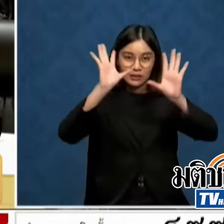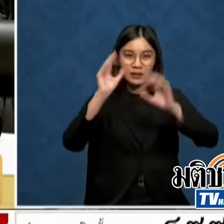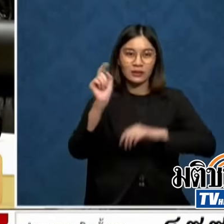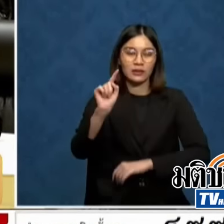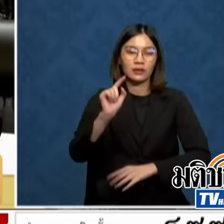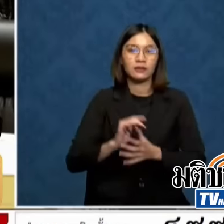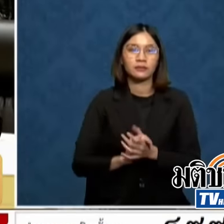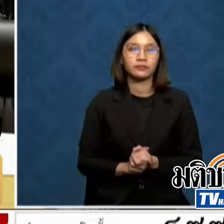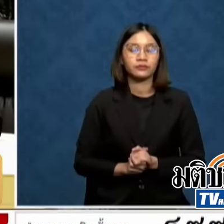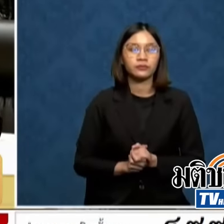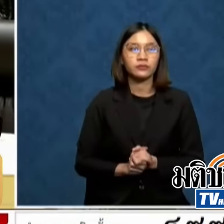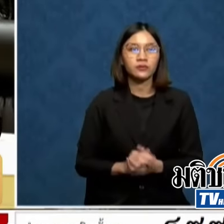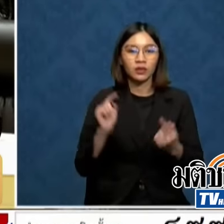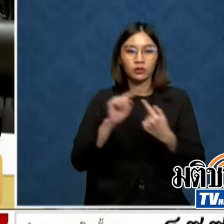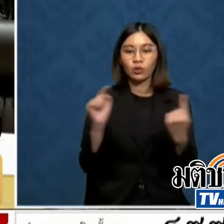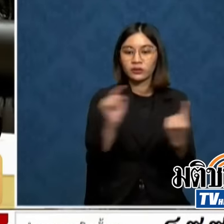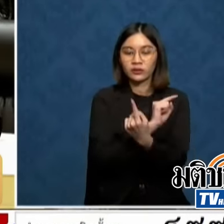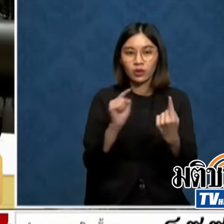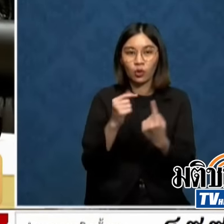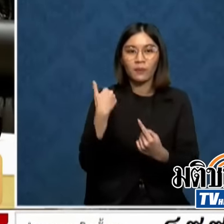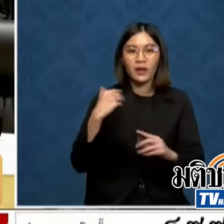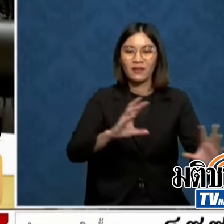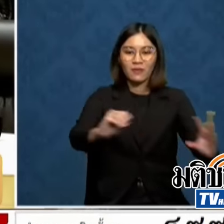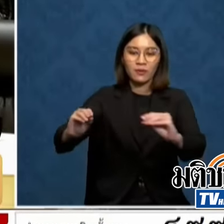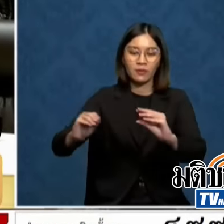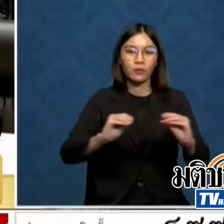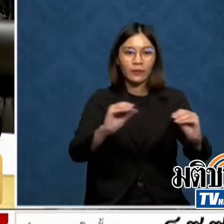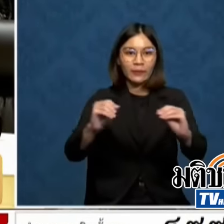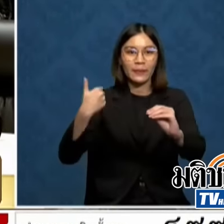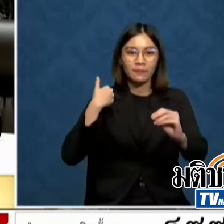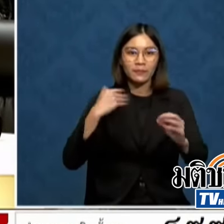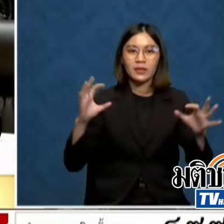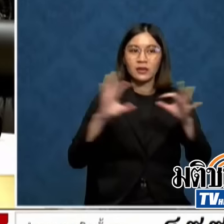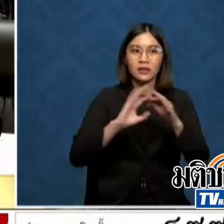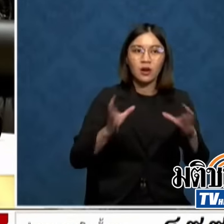ดๆอย่างนี้ว่าในสังคมเรามีการวิพากษ์วิจารณ์กัน